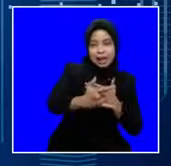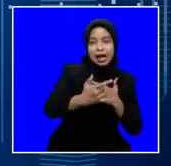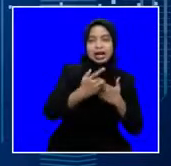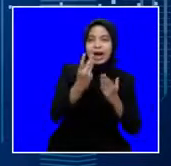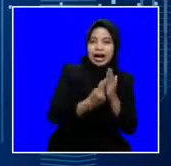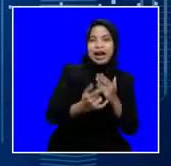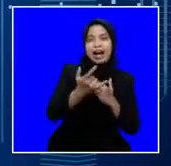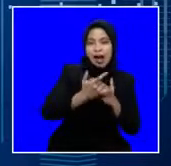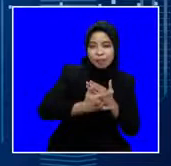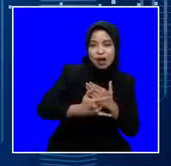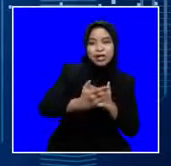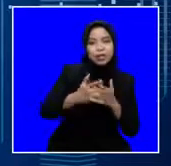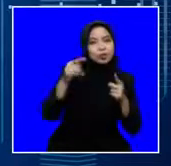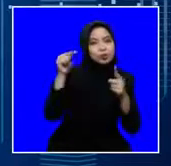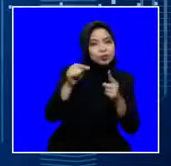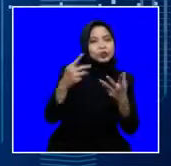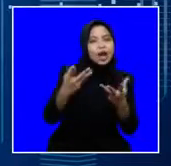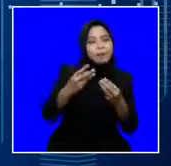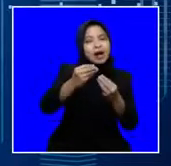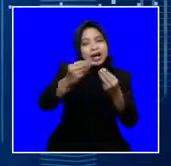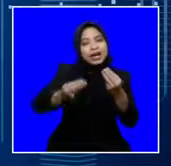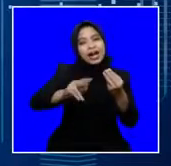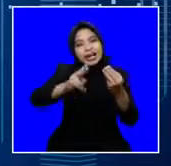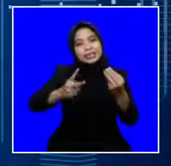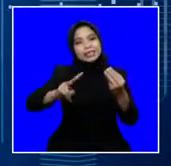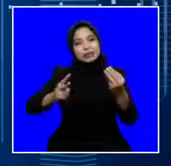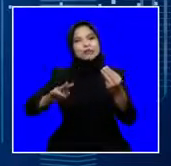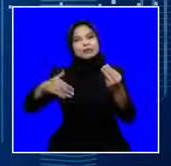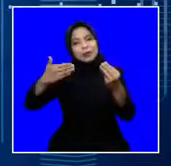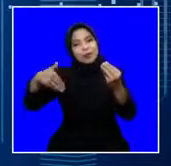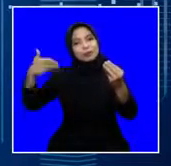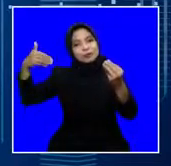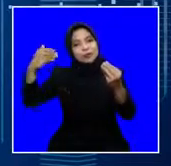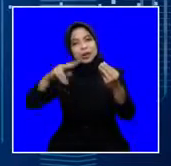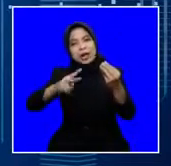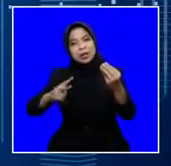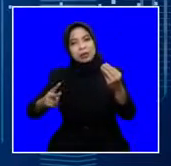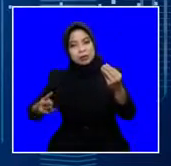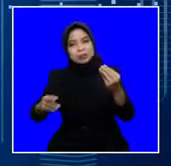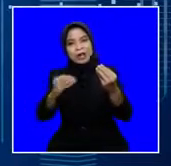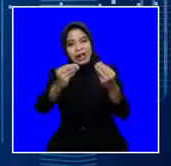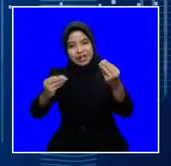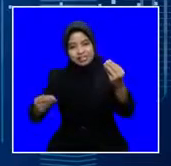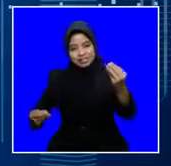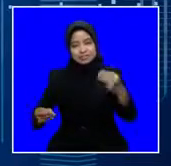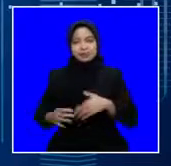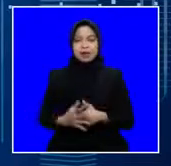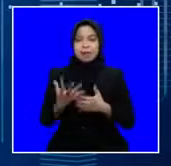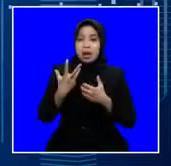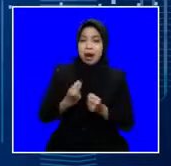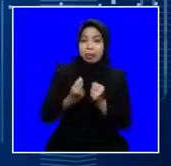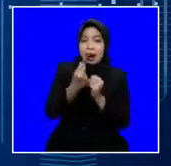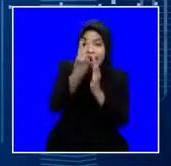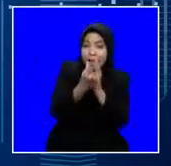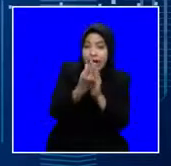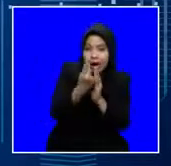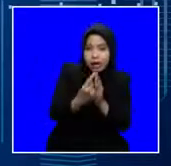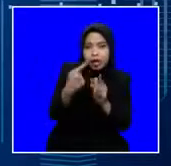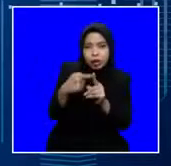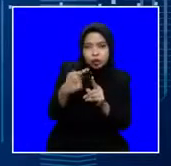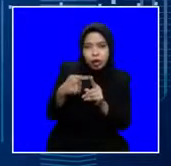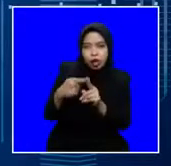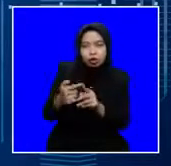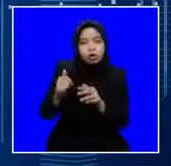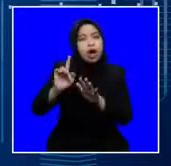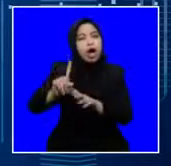intergenerational untuk generasi-generasi Indonesia yang akan datang. Saya berharap setiap rupiah dana abadi ini akan